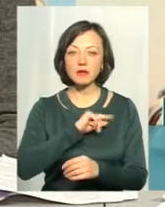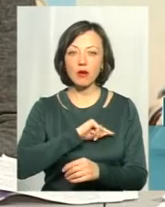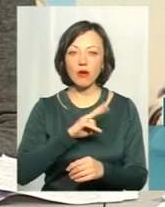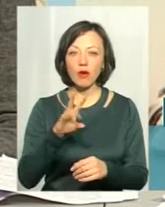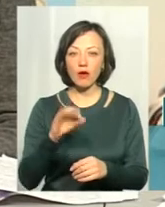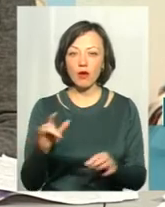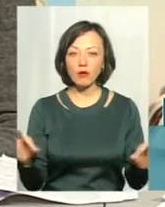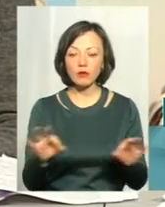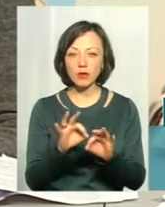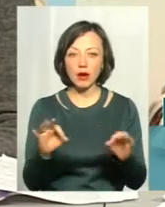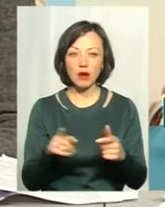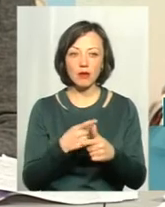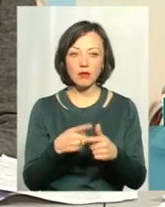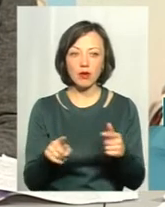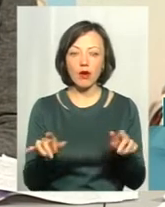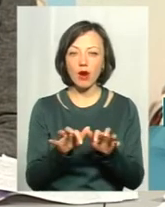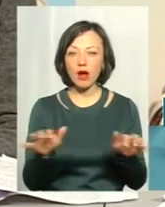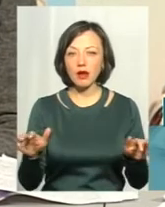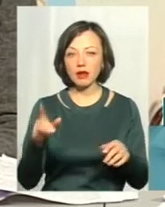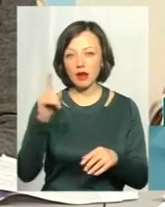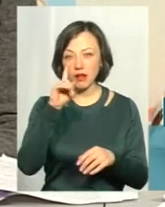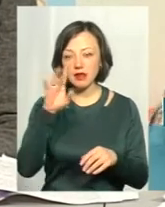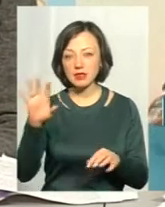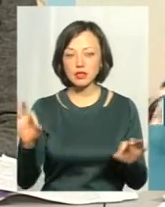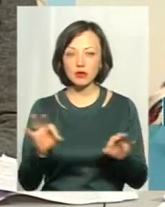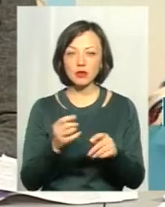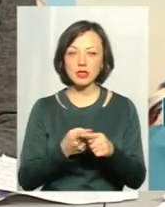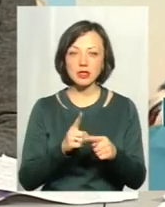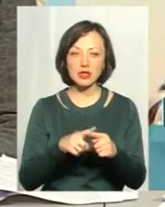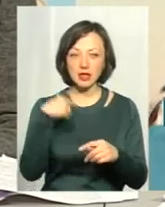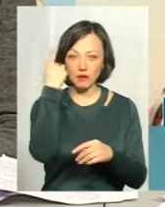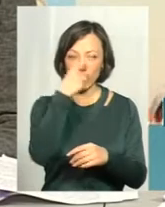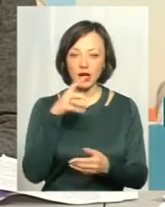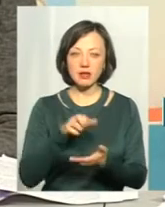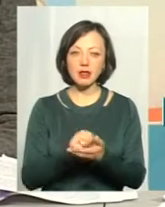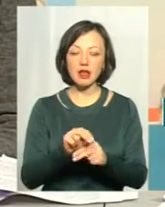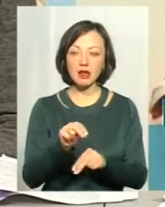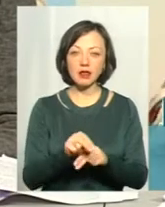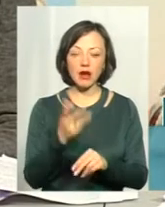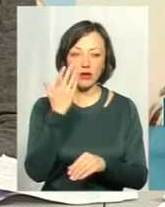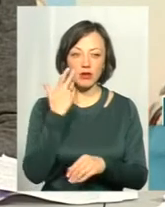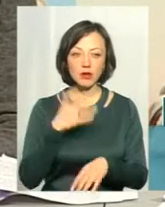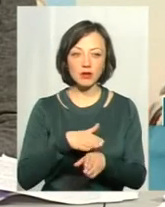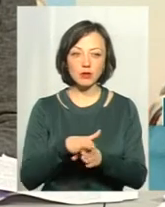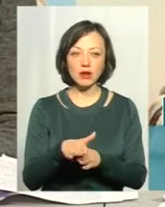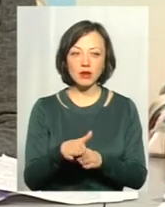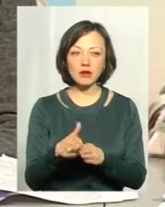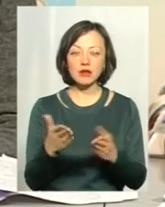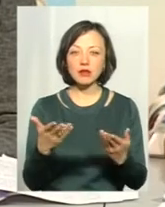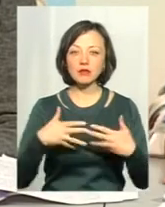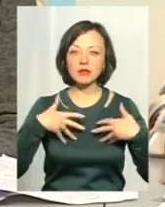грає музика, або органна музика, або класична, і оці індивідуальні заняття, коли проходять, наскільки